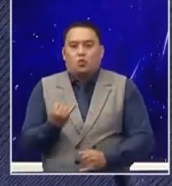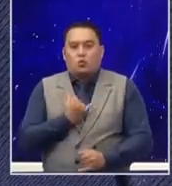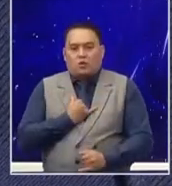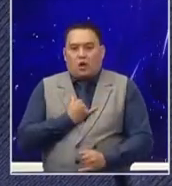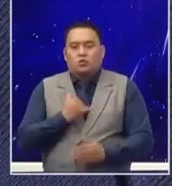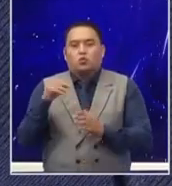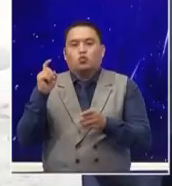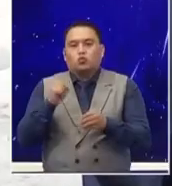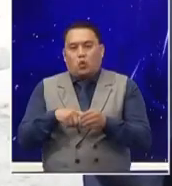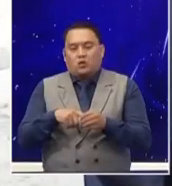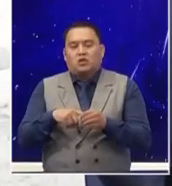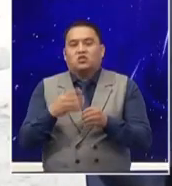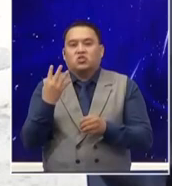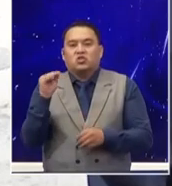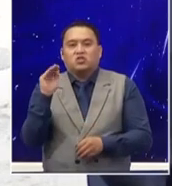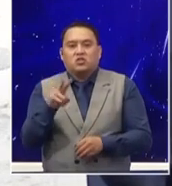на учете стоят